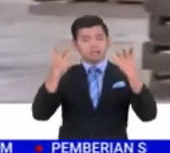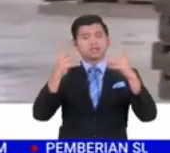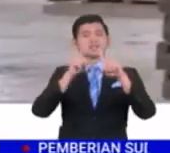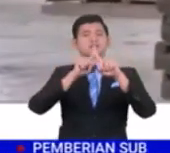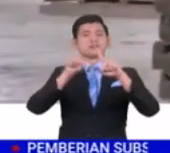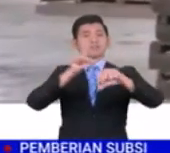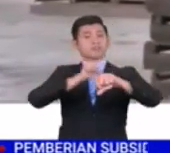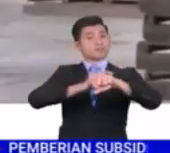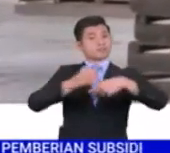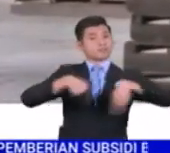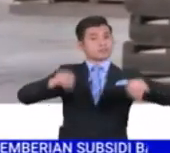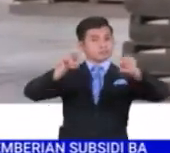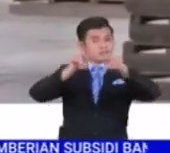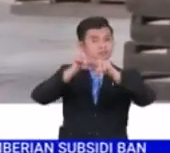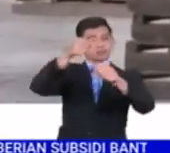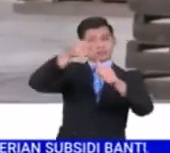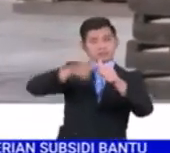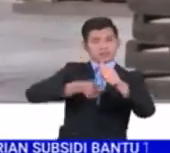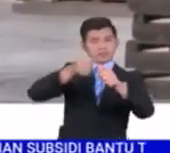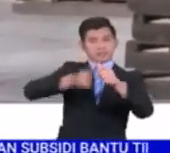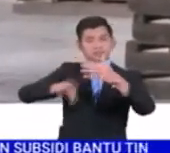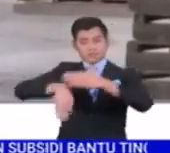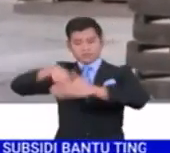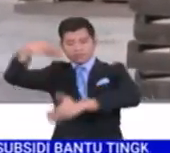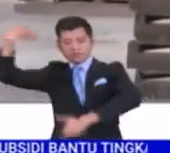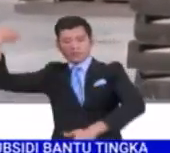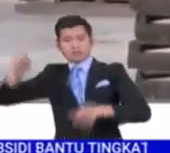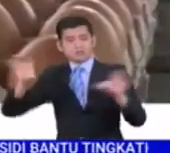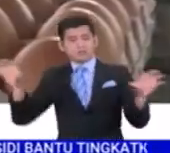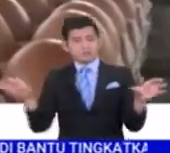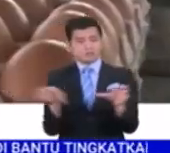Tapi dalam masa yang sama, setiap pengeluaran yang dibuat,